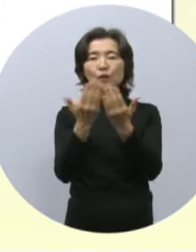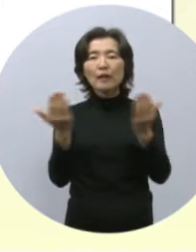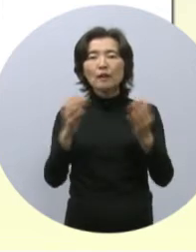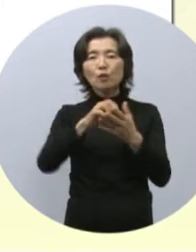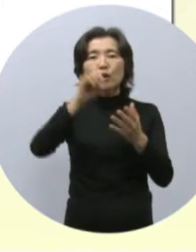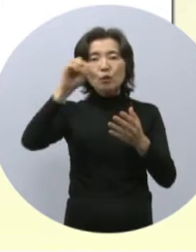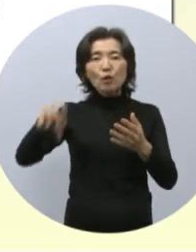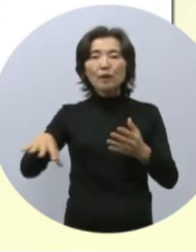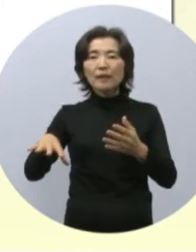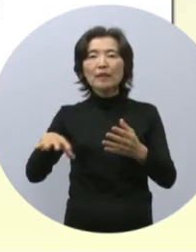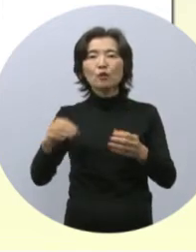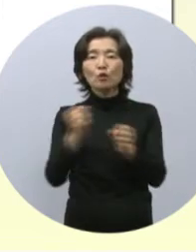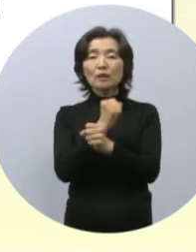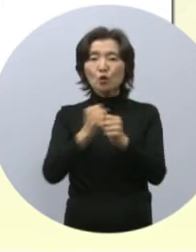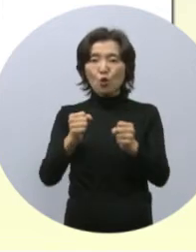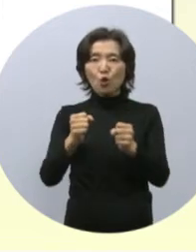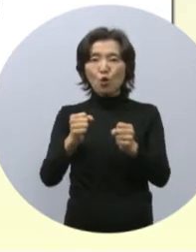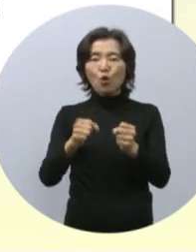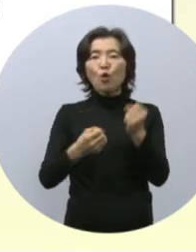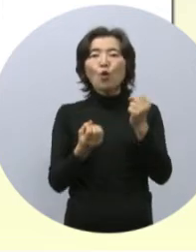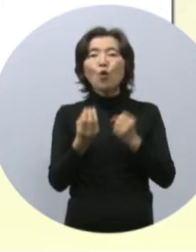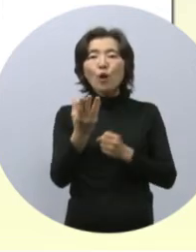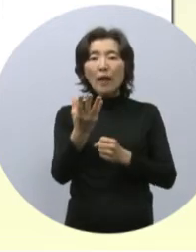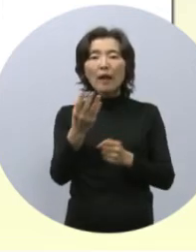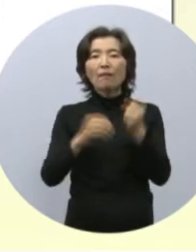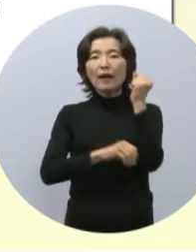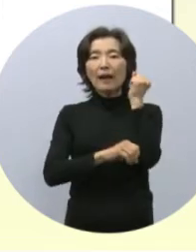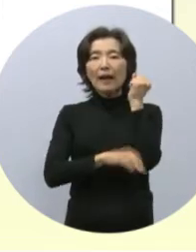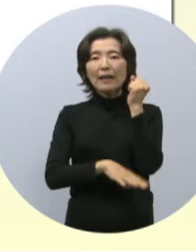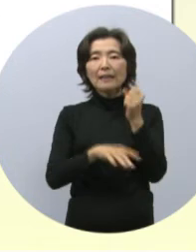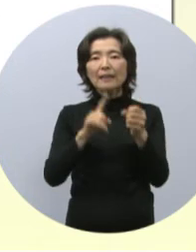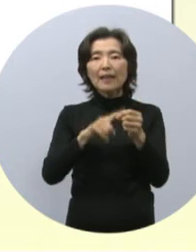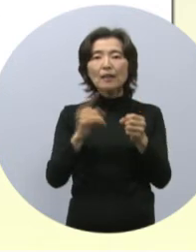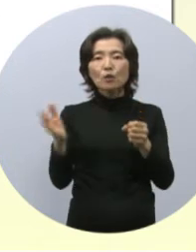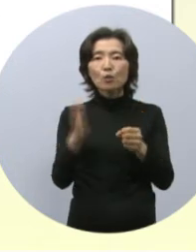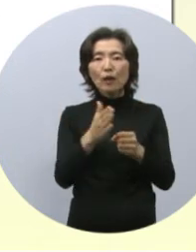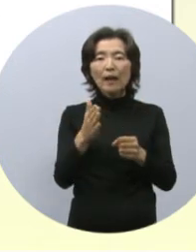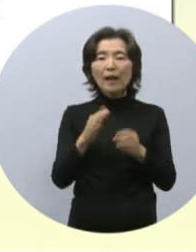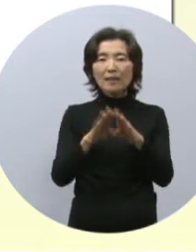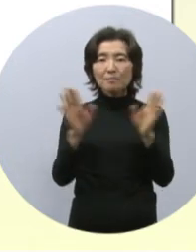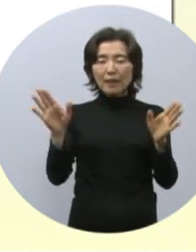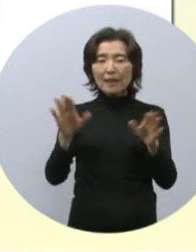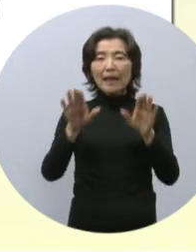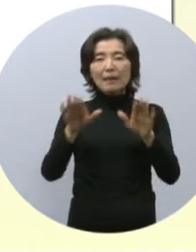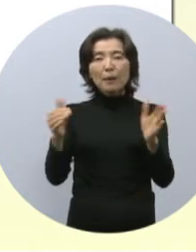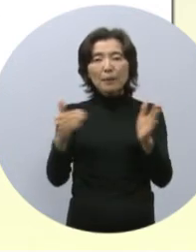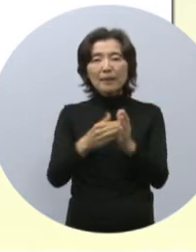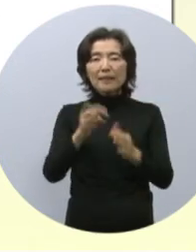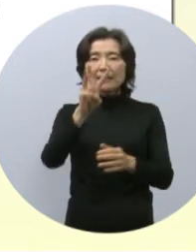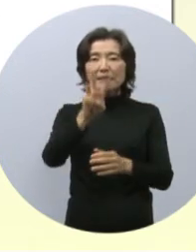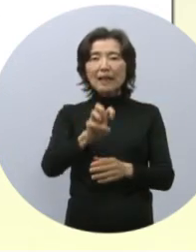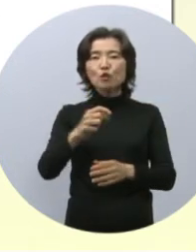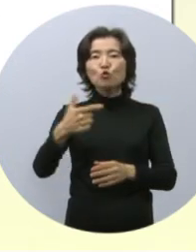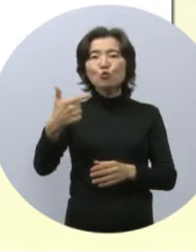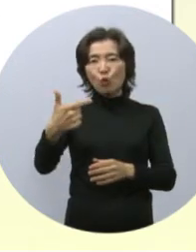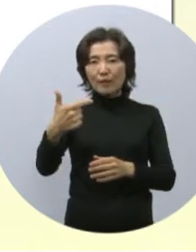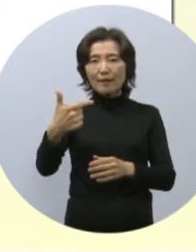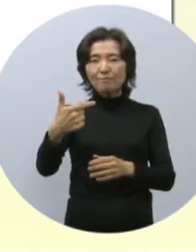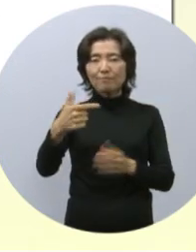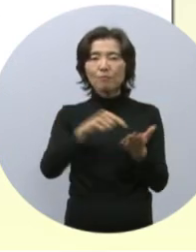撤去事業、まあ、こちらは令和元年度より進めておりまして現在までのところ36件